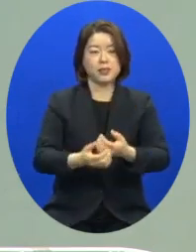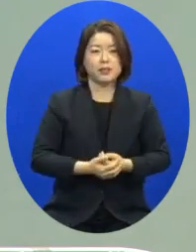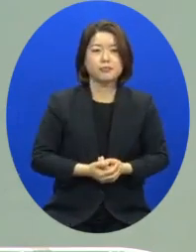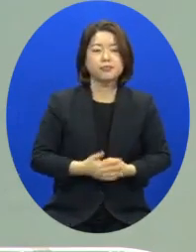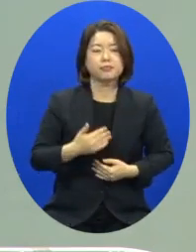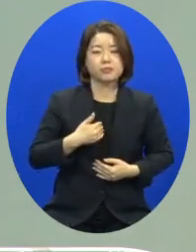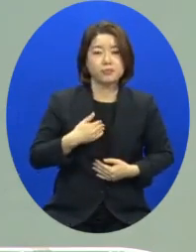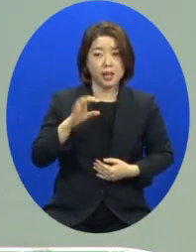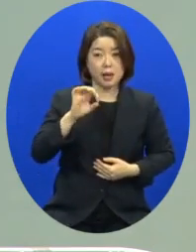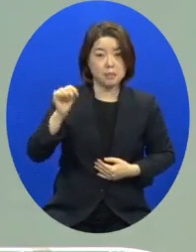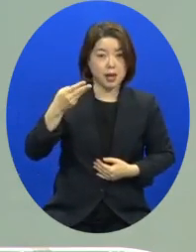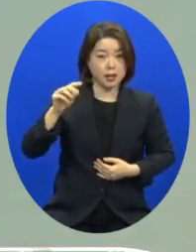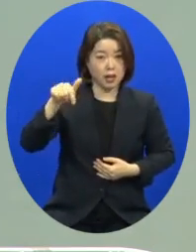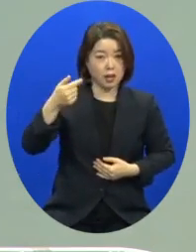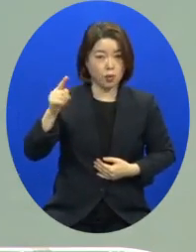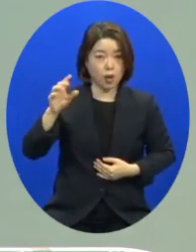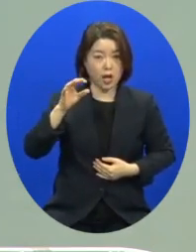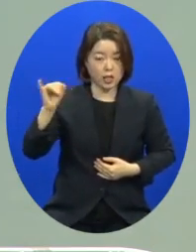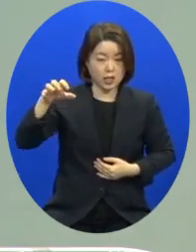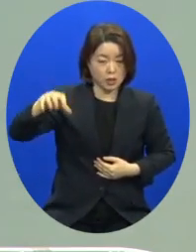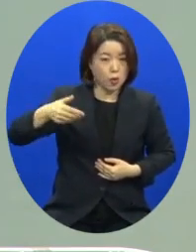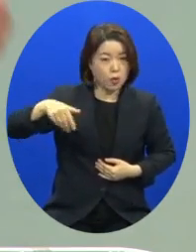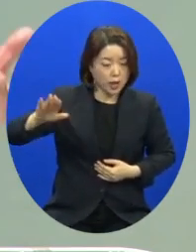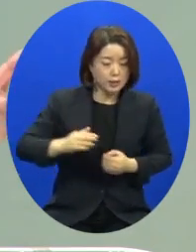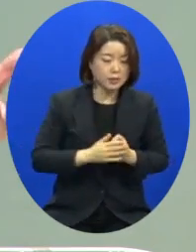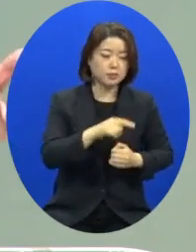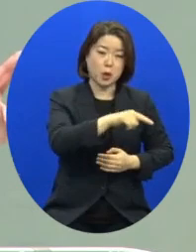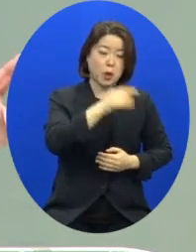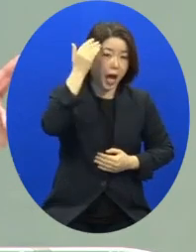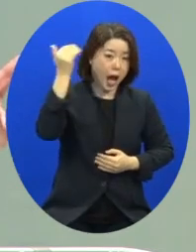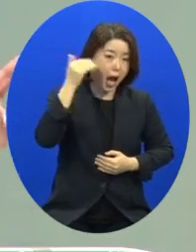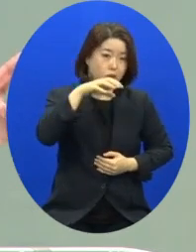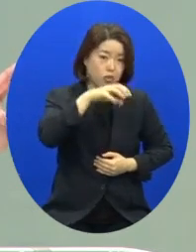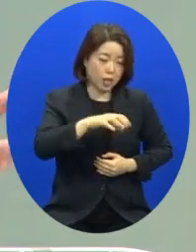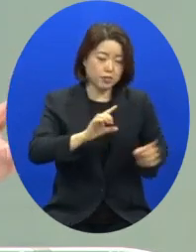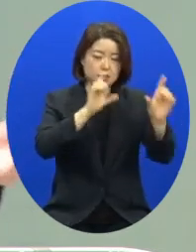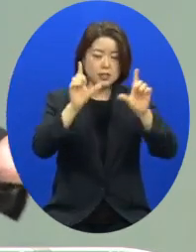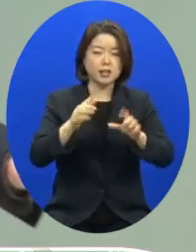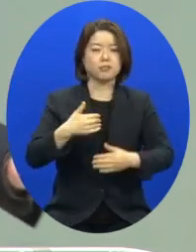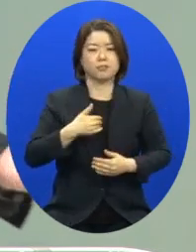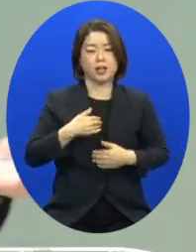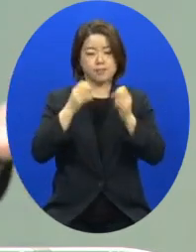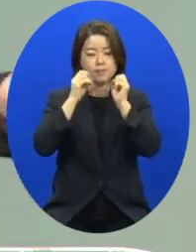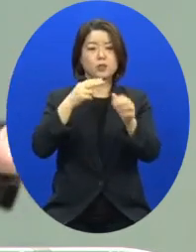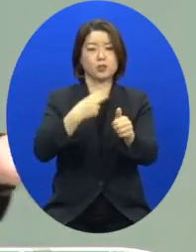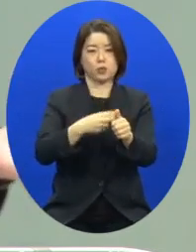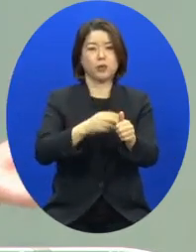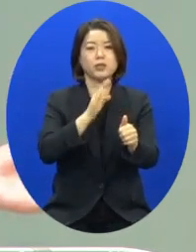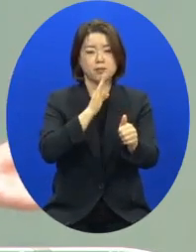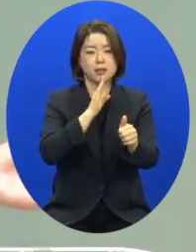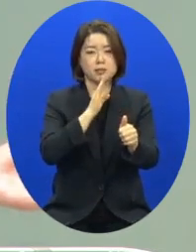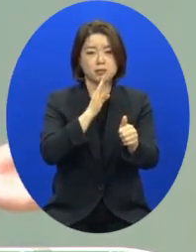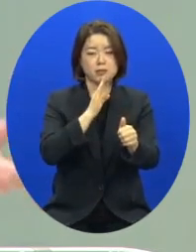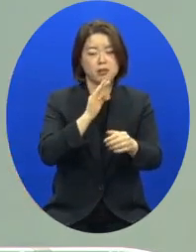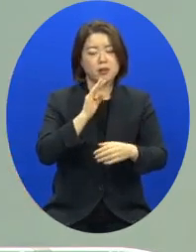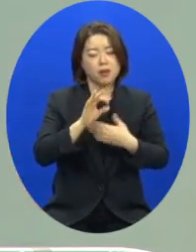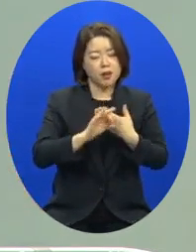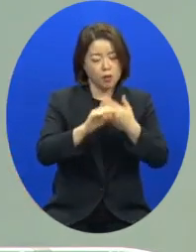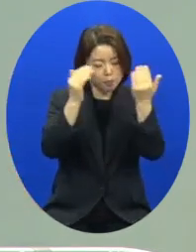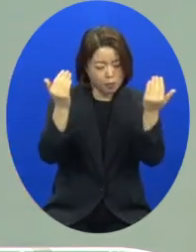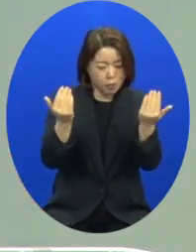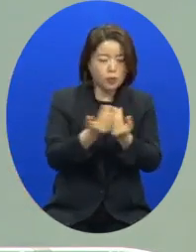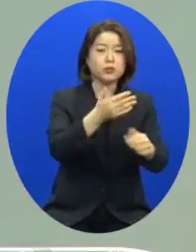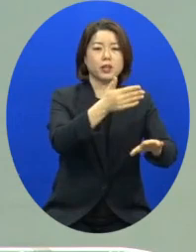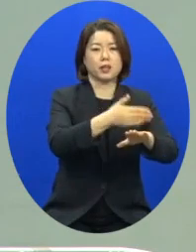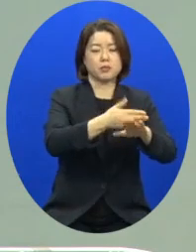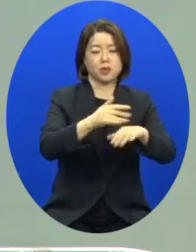내가 파라과이로 가든 내가 한국에서 살든 나는 선교사야. 그러면 모든 게 감사하고 모든 게